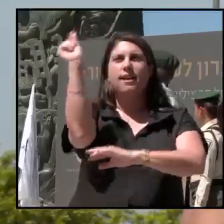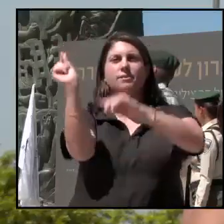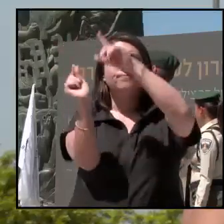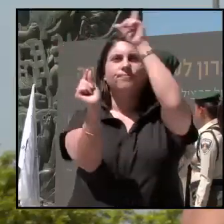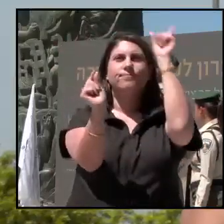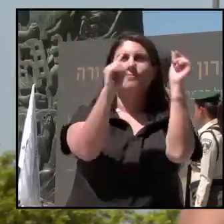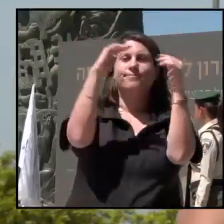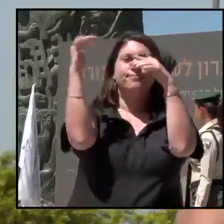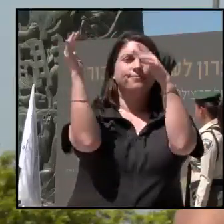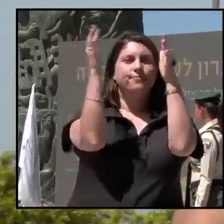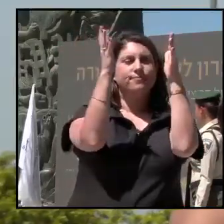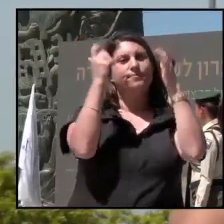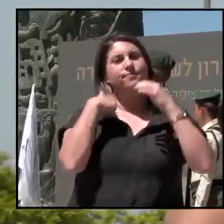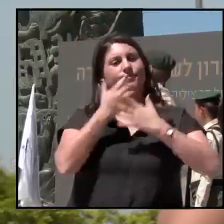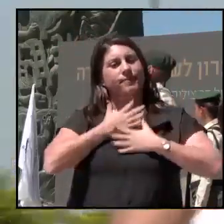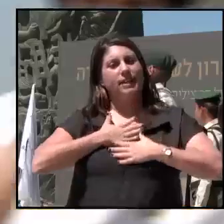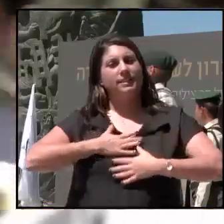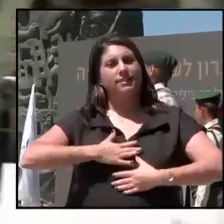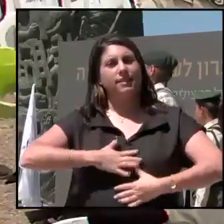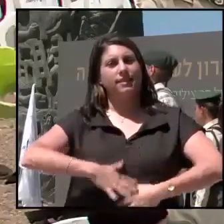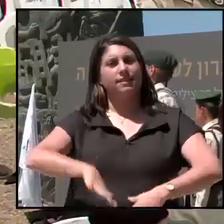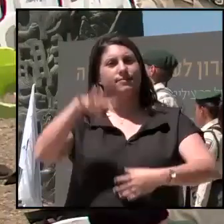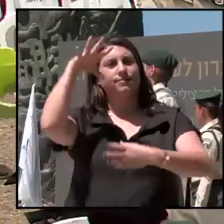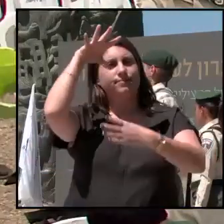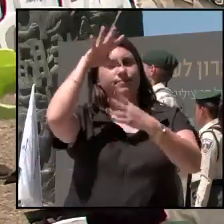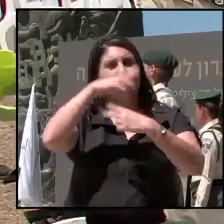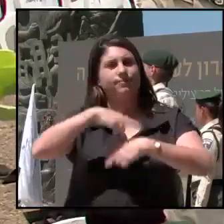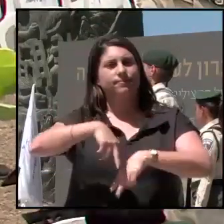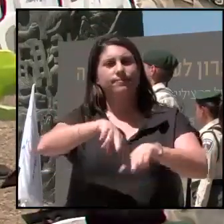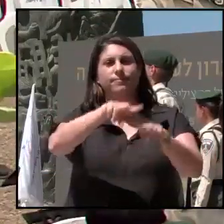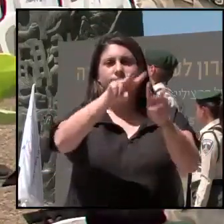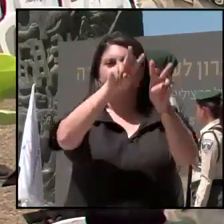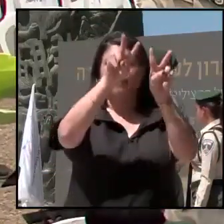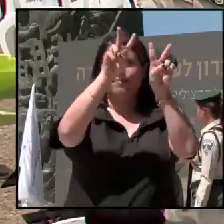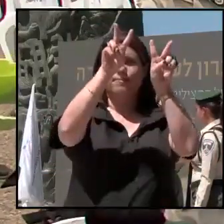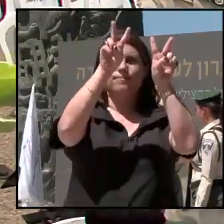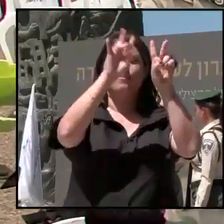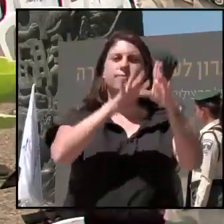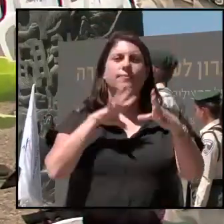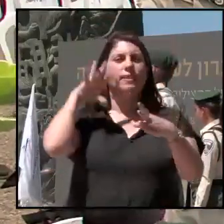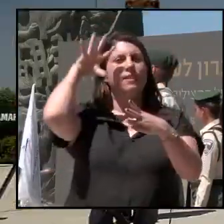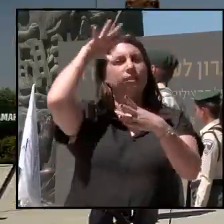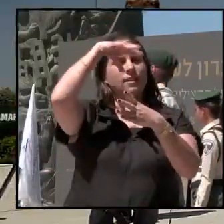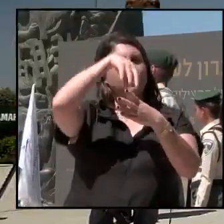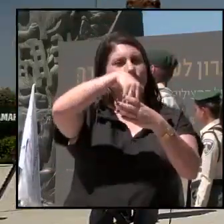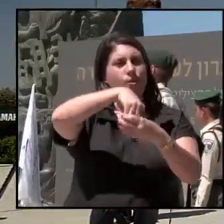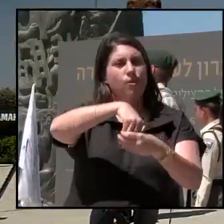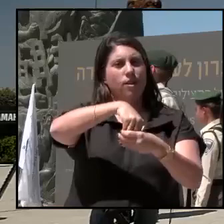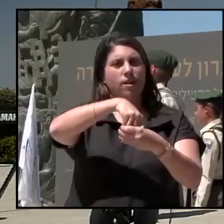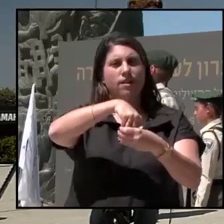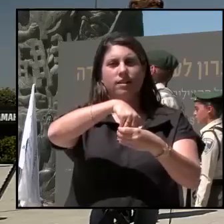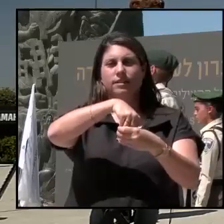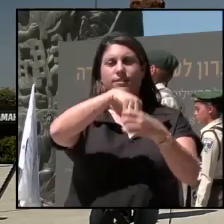עלים מלמדים שירתם, ורציתי לעלות גבוה